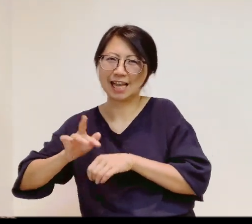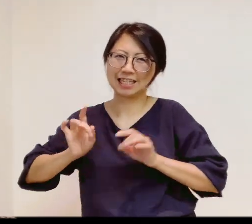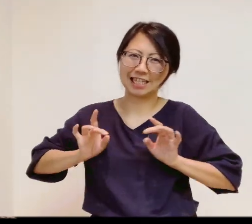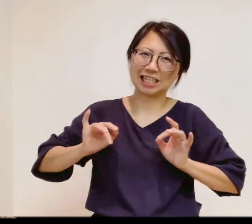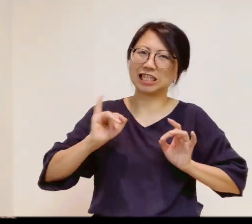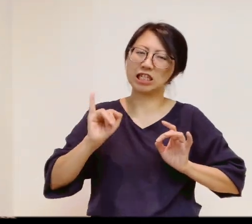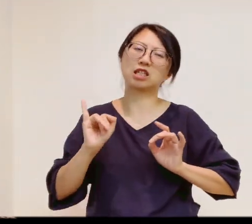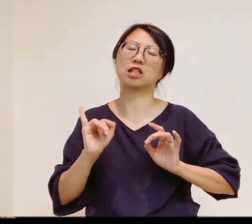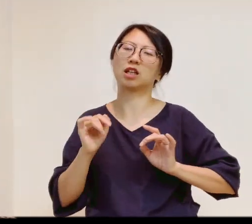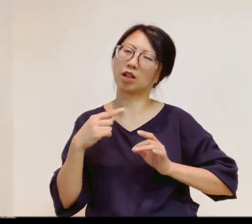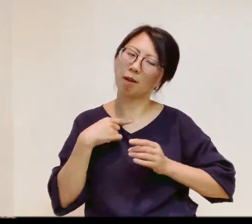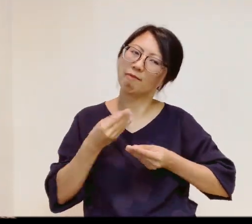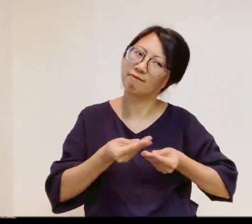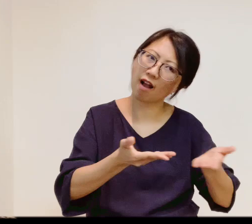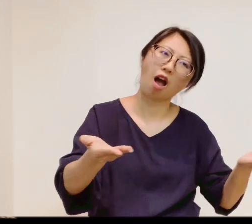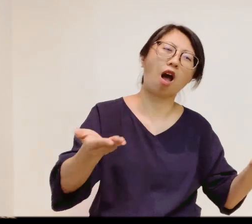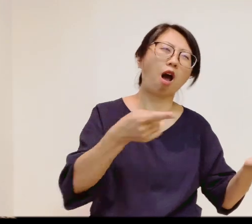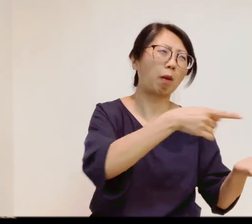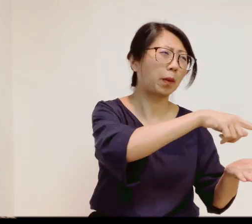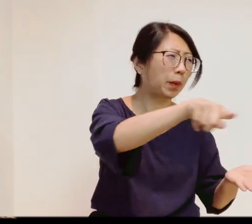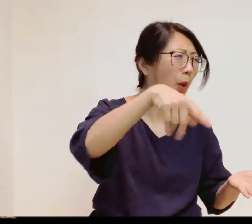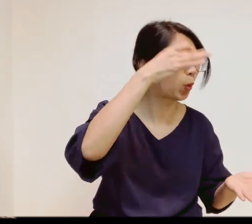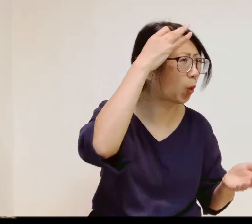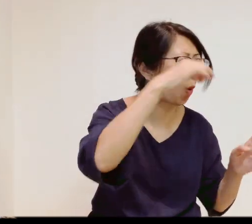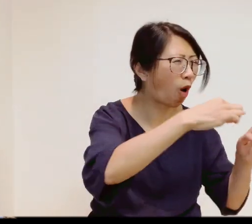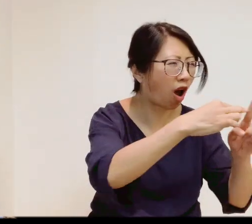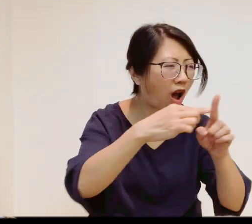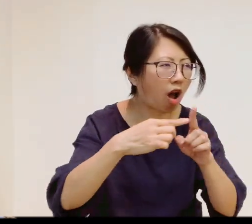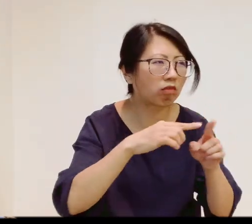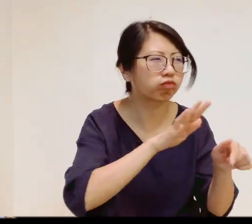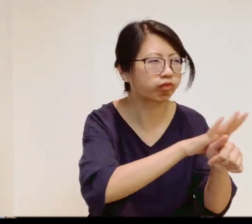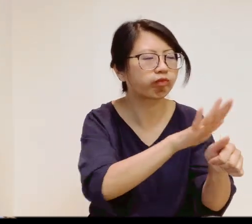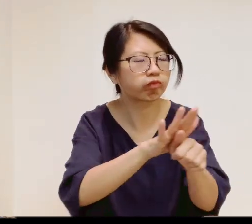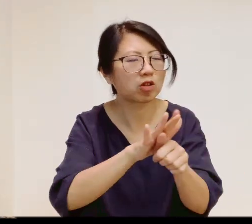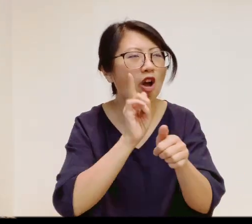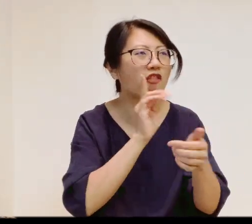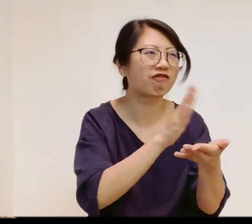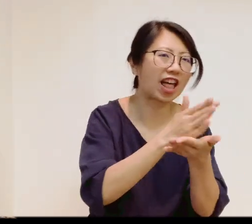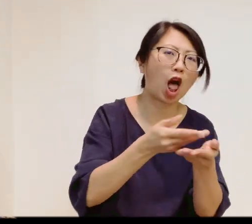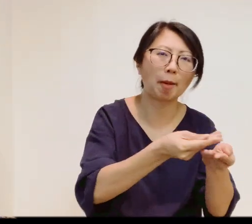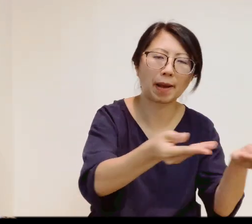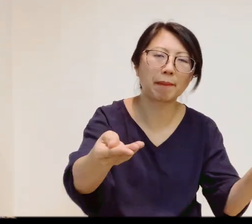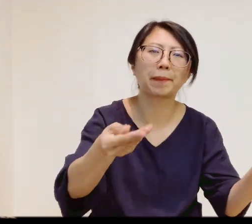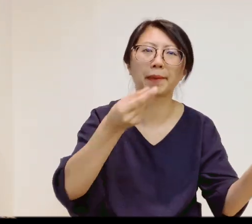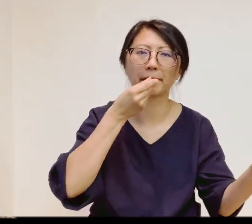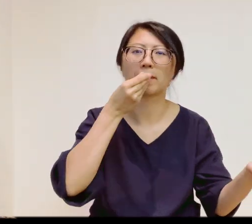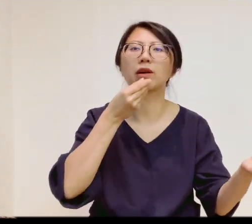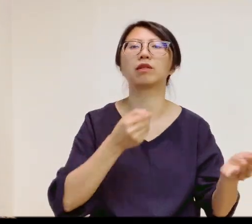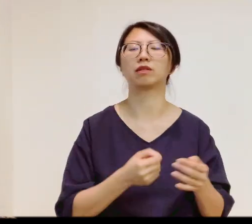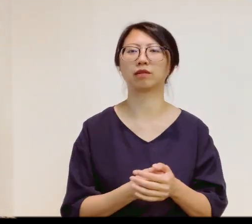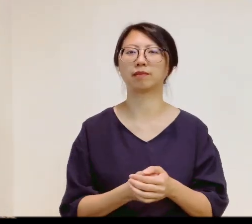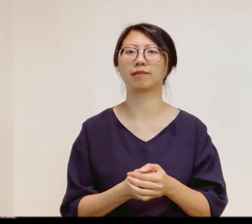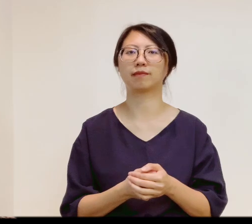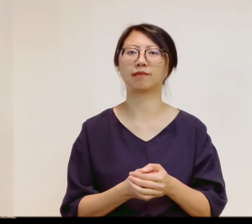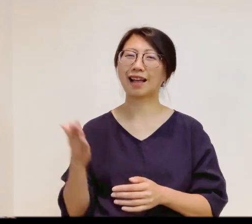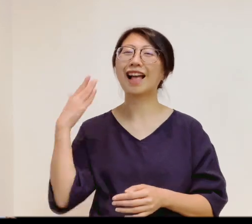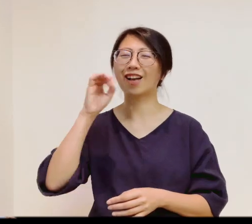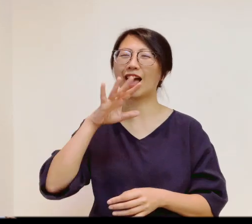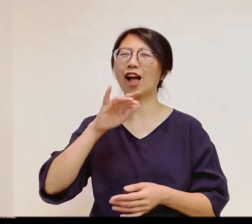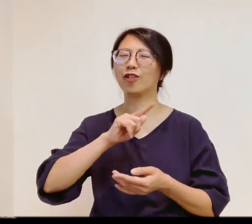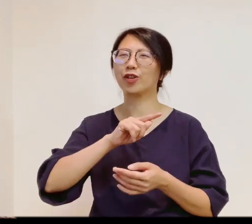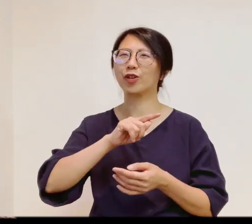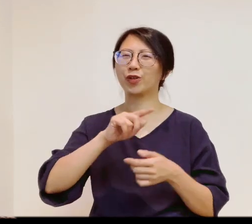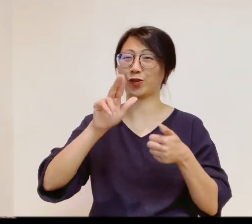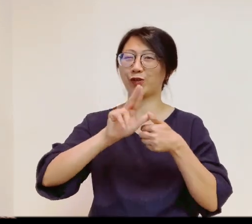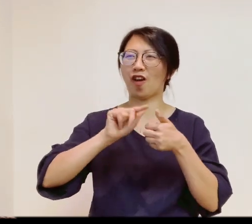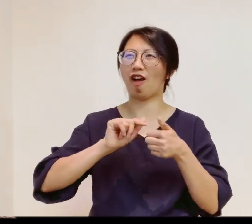成日同啲貧窮人咧去到分享嘅。咁啊最記得一件事咧就係、我講過啦，即係佢因為其後暴露咗身份，